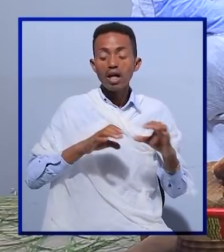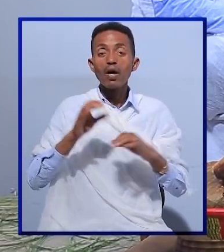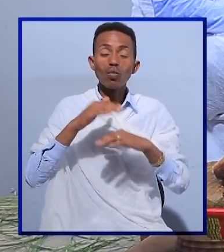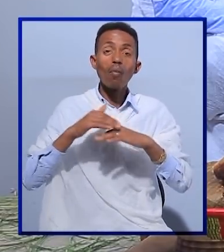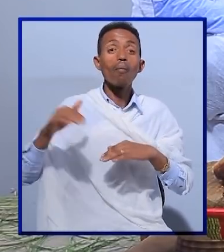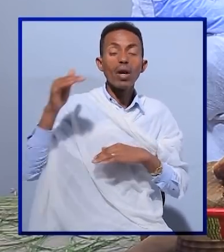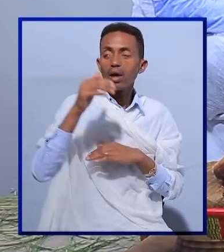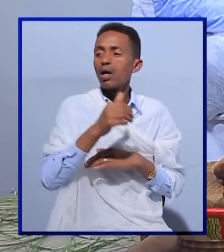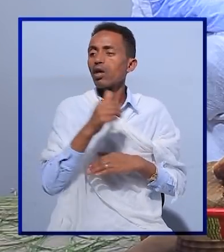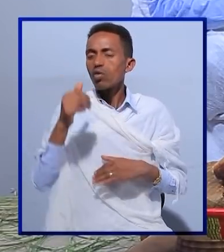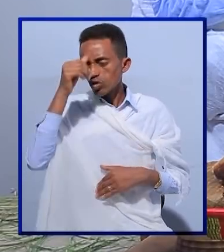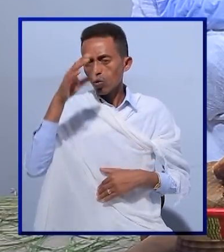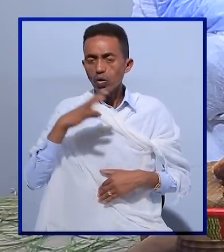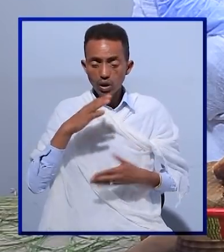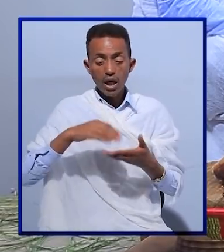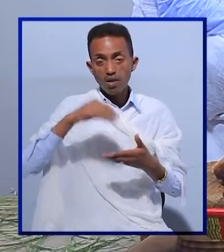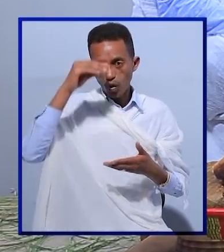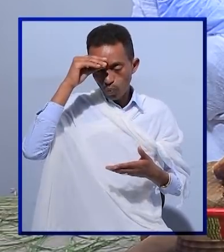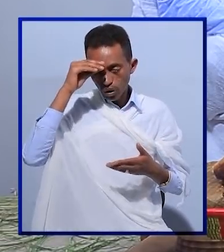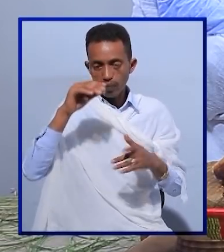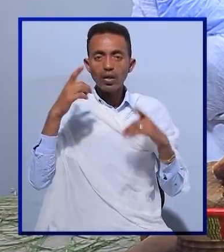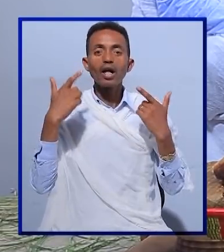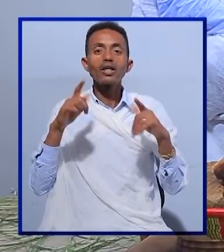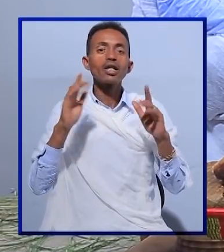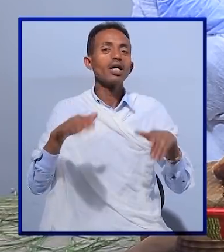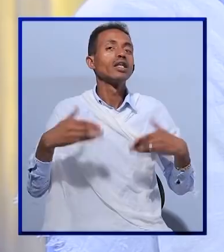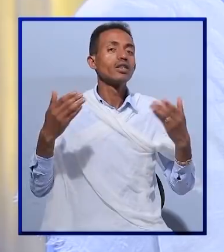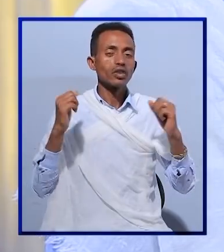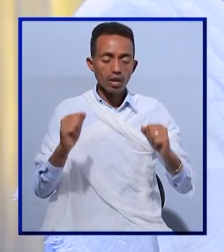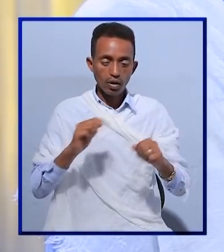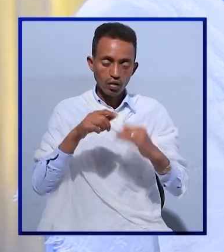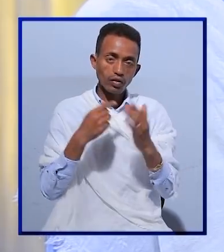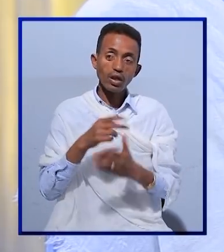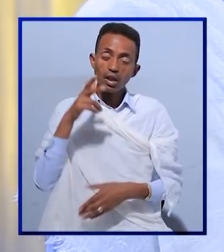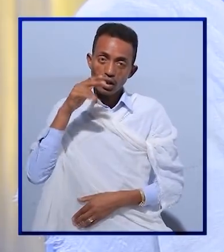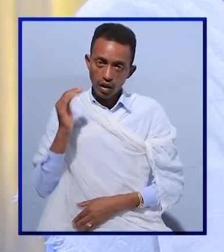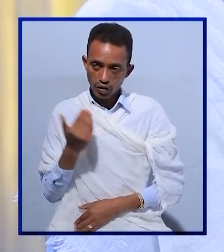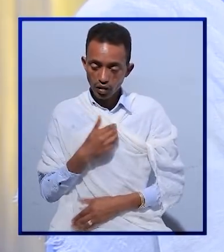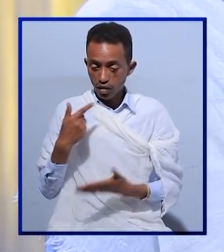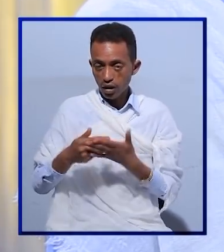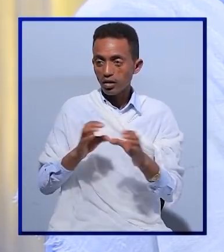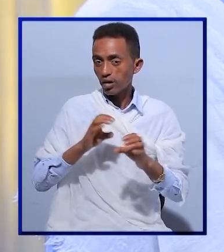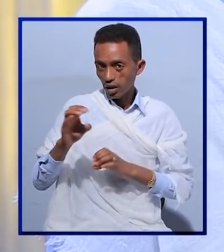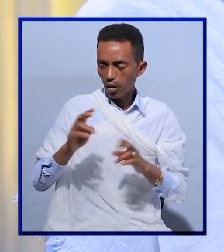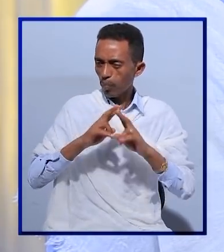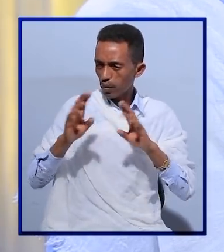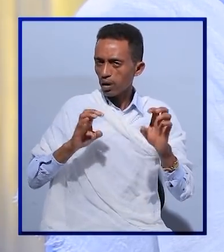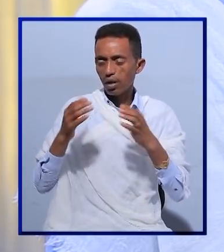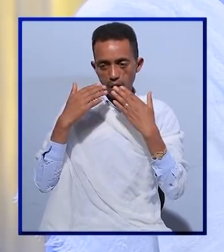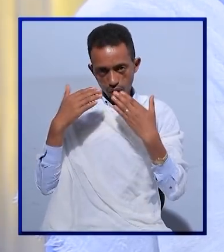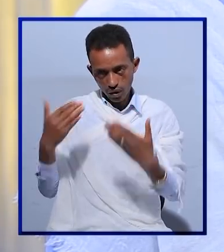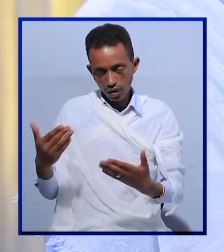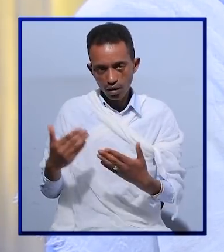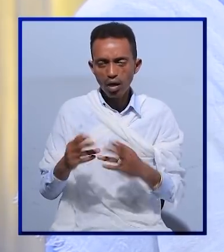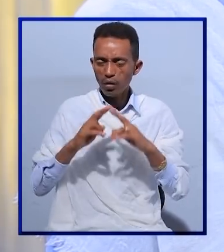እንዲሆን ከማድረጉ በላይ ሌሎች ሰዎችም እንዲማሩበት እድል ይሰጣል። ስለዚህ እህታችን ይህን ስላደረገች